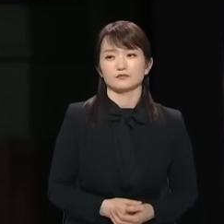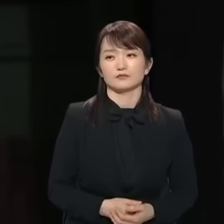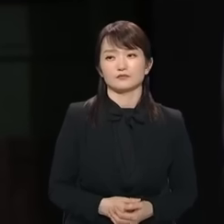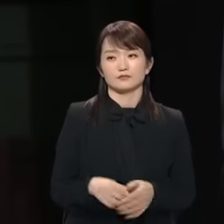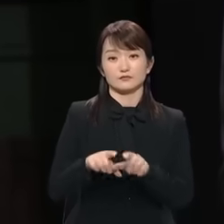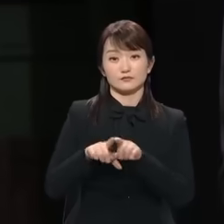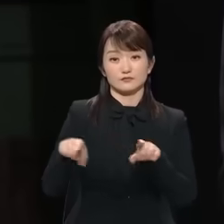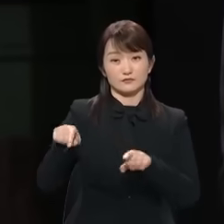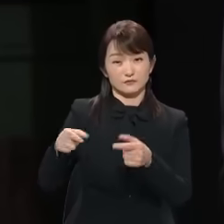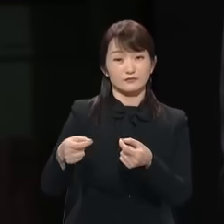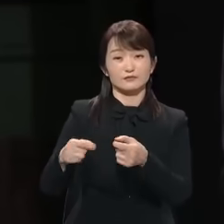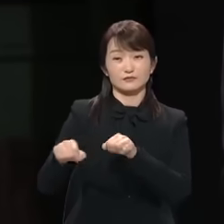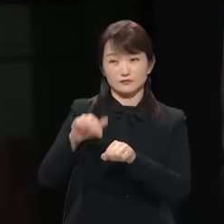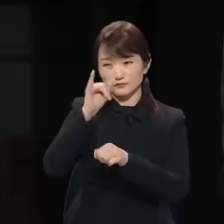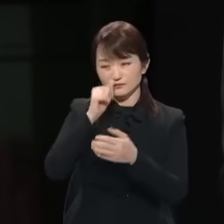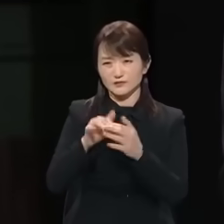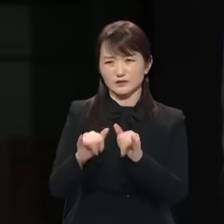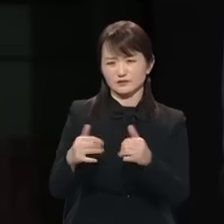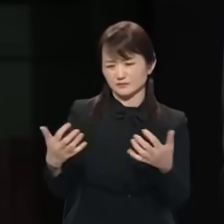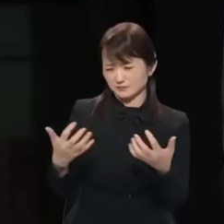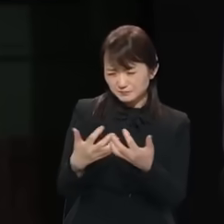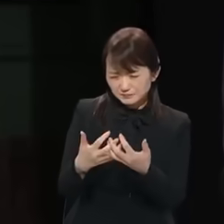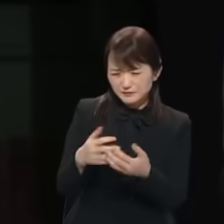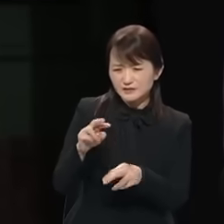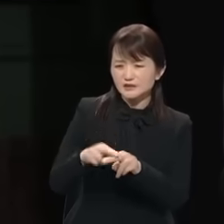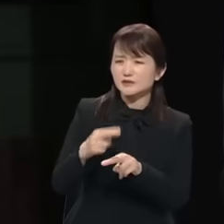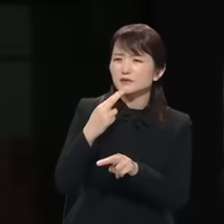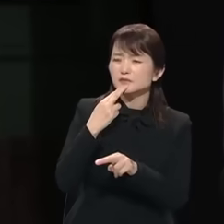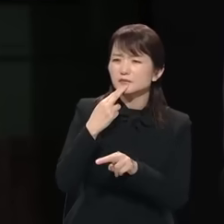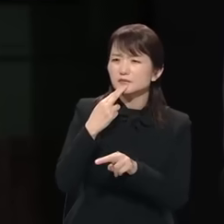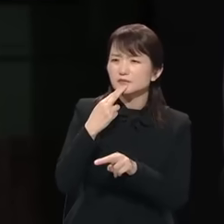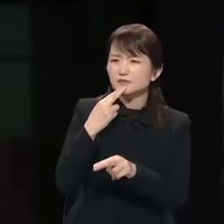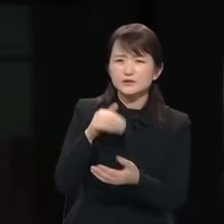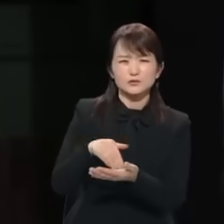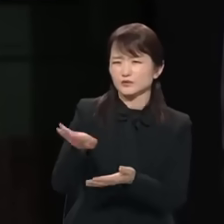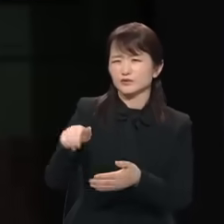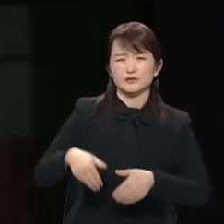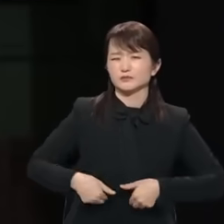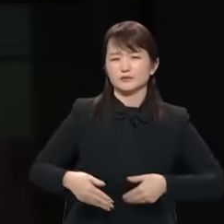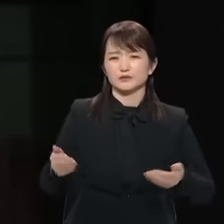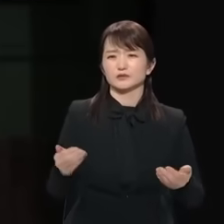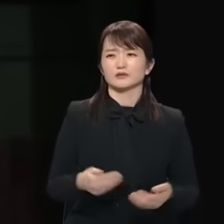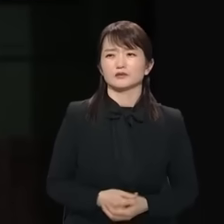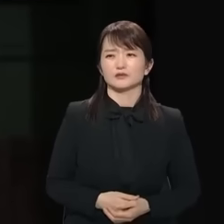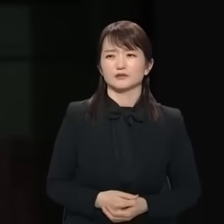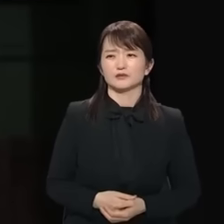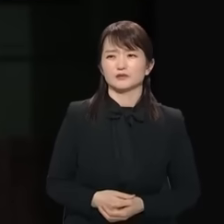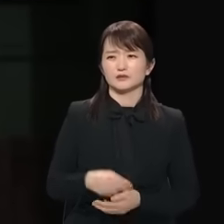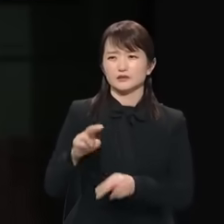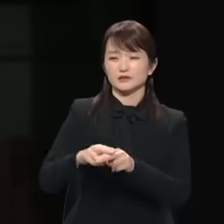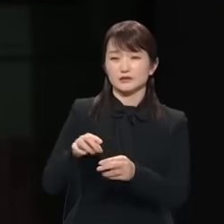보통은 저렇게 하긴 하지만 사람 많아서 자리 없다면 굳이 쫓아낼 필요는 없어 보인다 제제님 자리 세금이라도 냈냐 또 이런 의견도